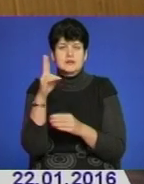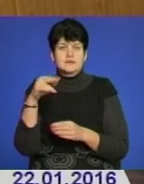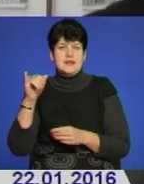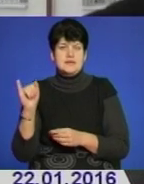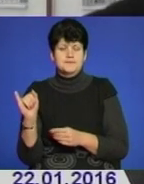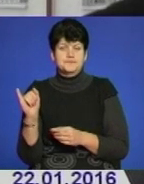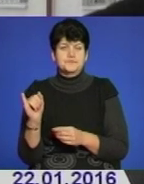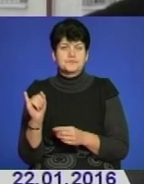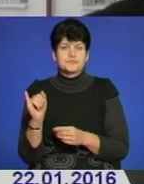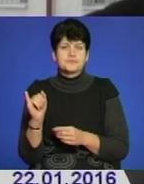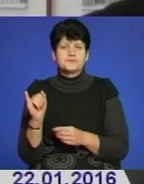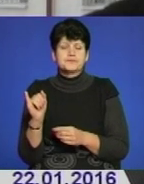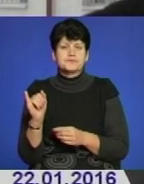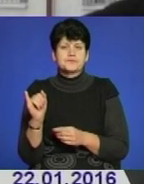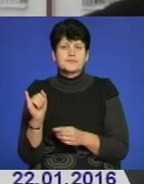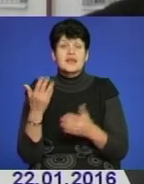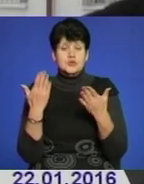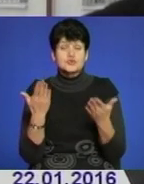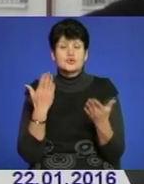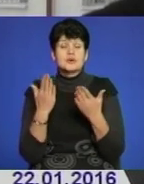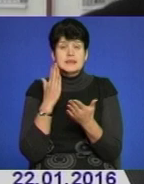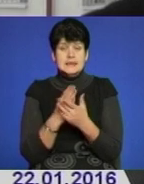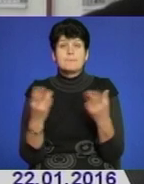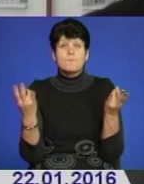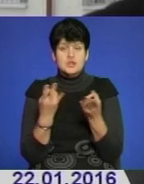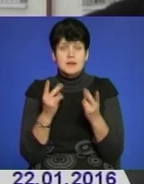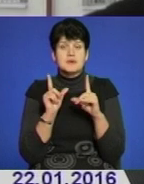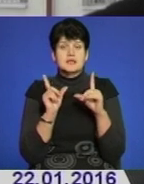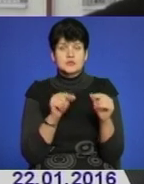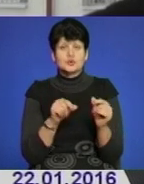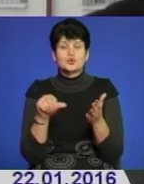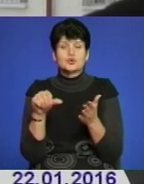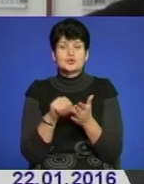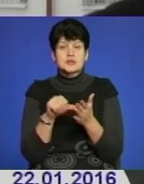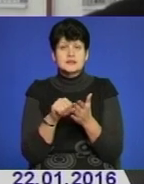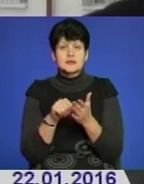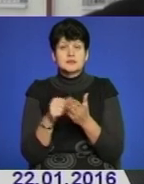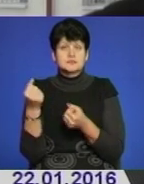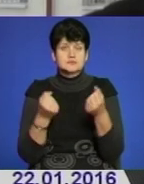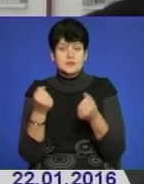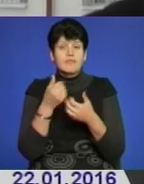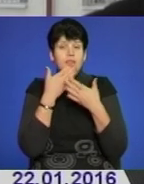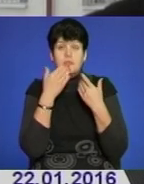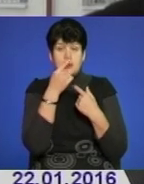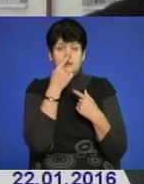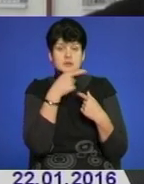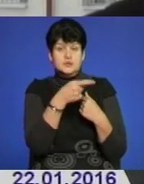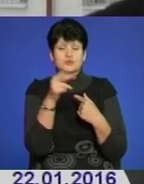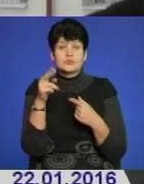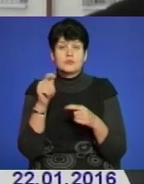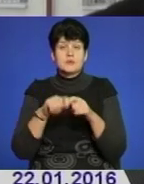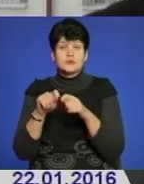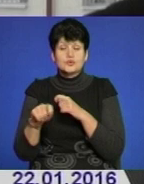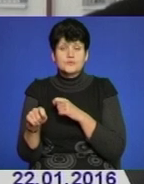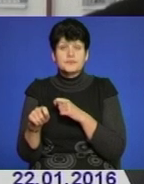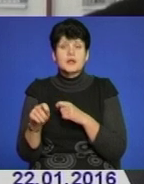служби. Якщо десь є потреба, їдуть учасники дорожнього руху і немає ближнього патруля, десь ніхто їх не